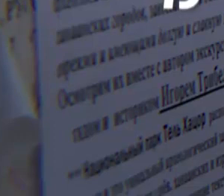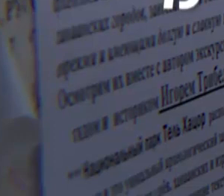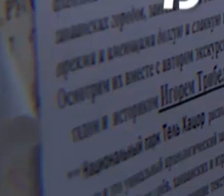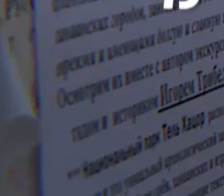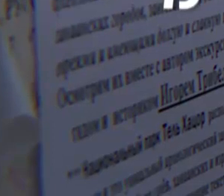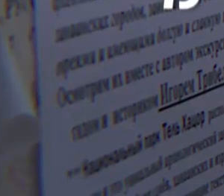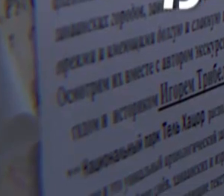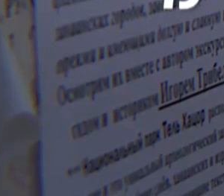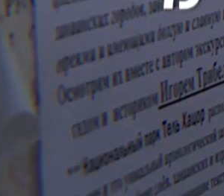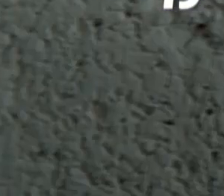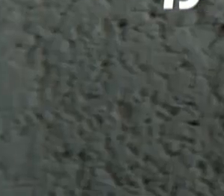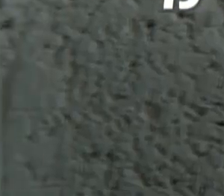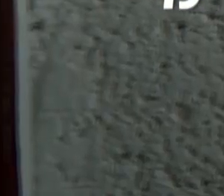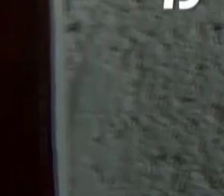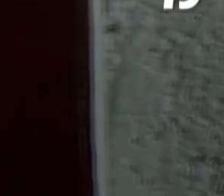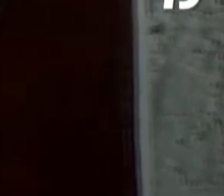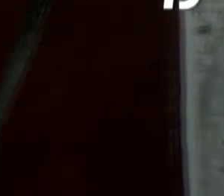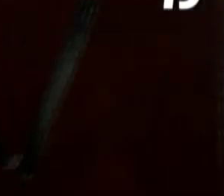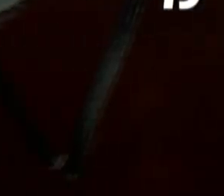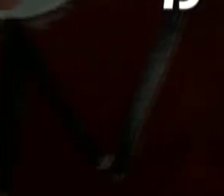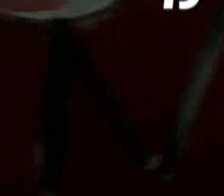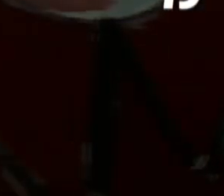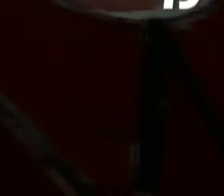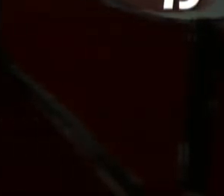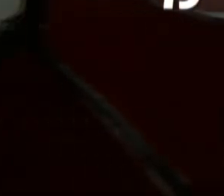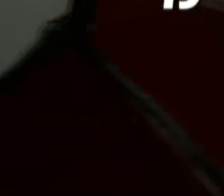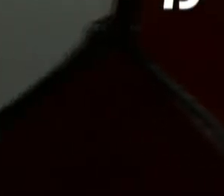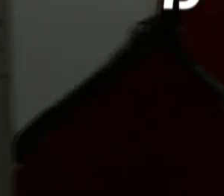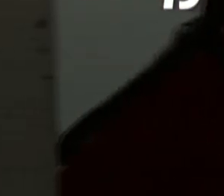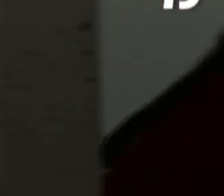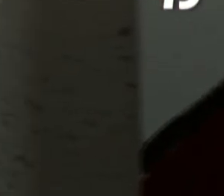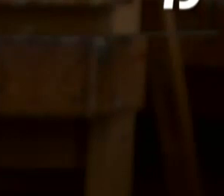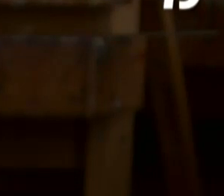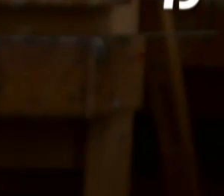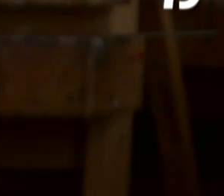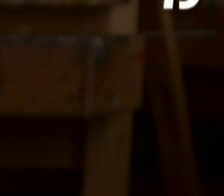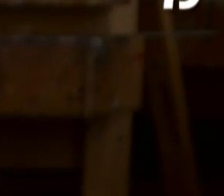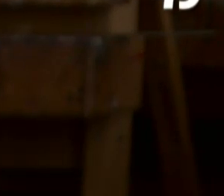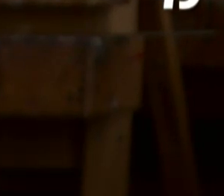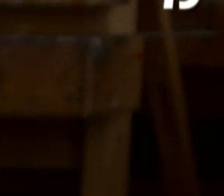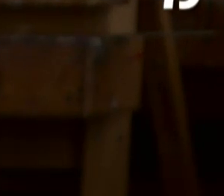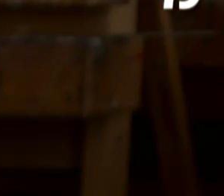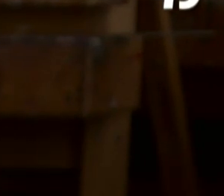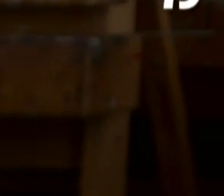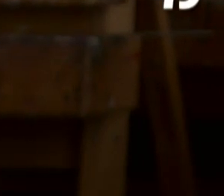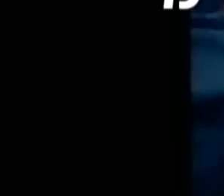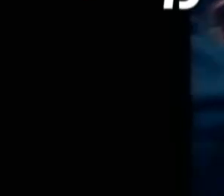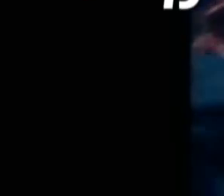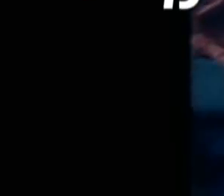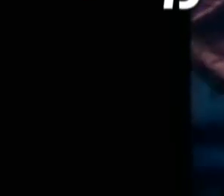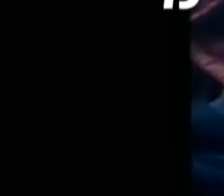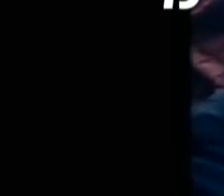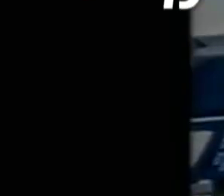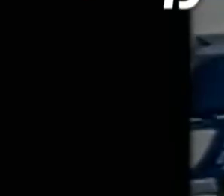ההשפלה. ההפתעה הגדולה כשעלינו לארץ זה היה שפתאום גילינו שאנחנו לא יהודים. שם זה לפי אבא, אז שם הייתי יהודיה ופה